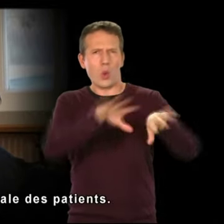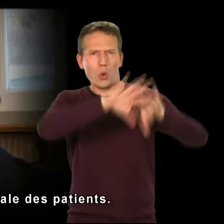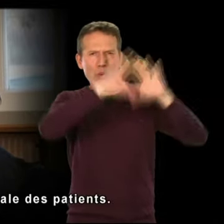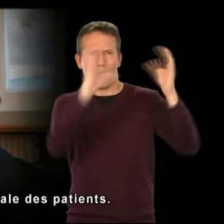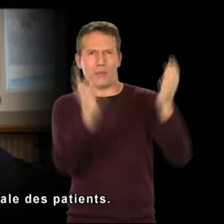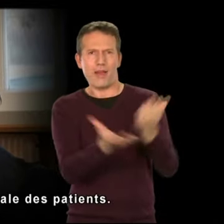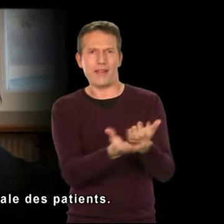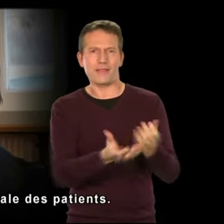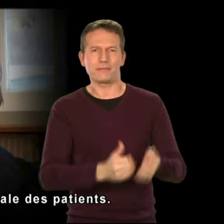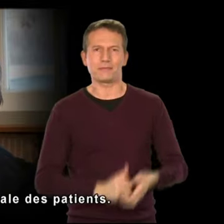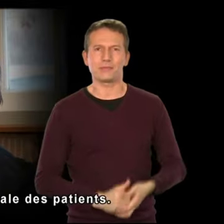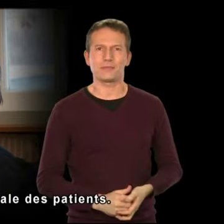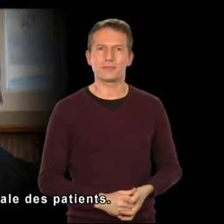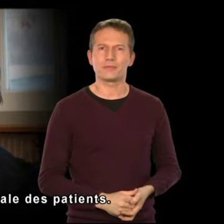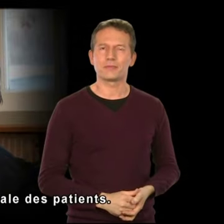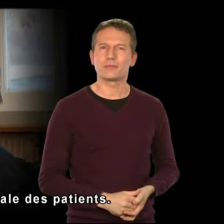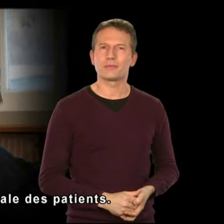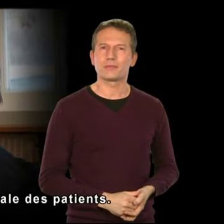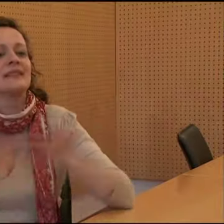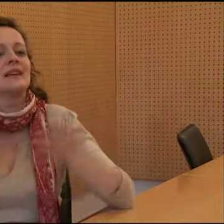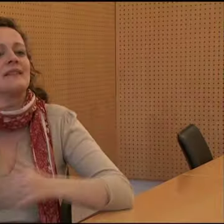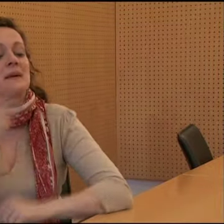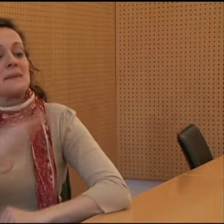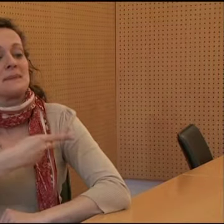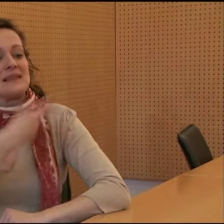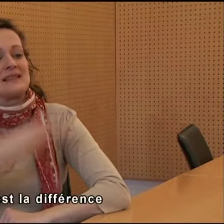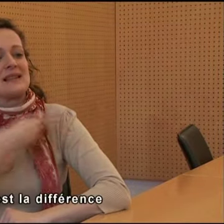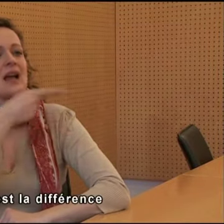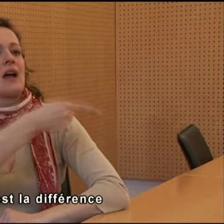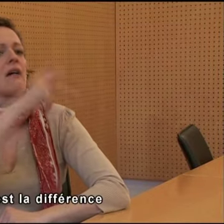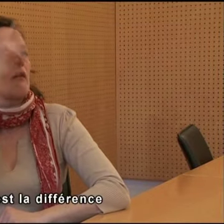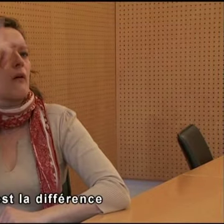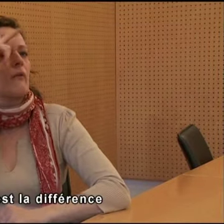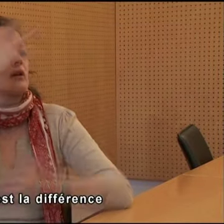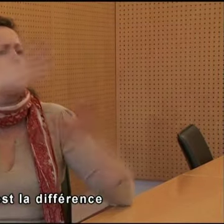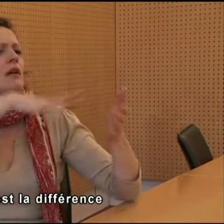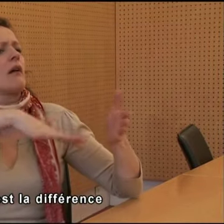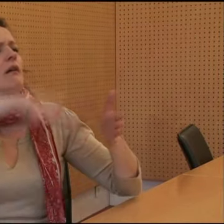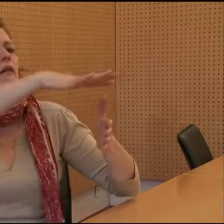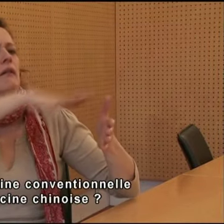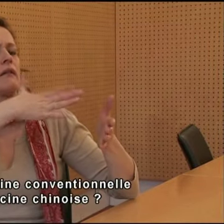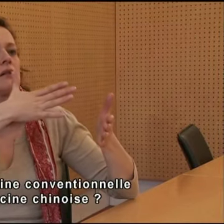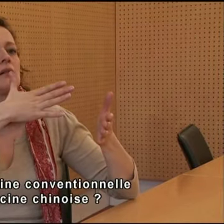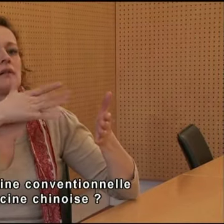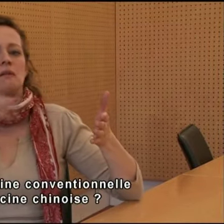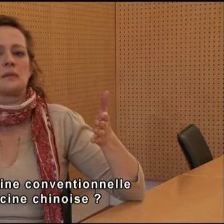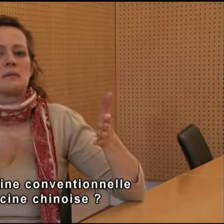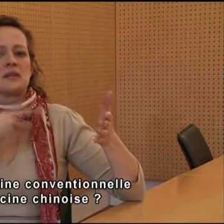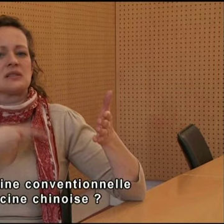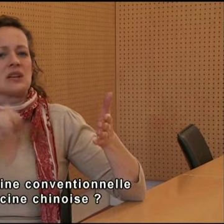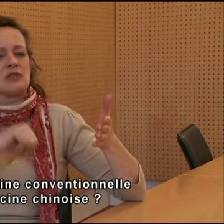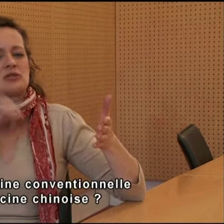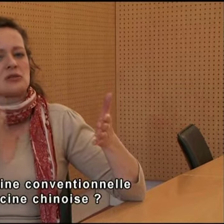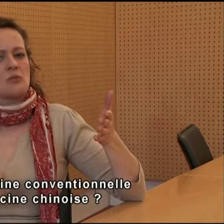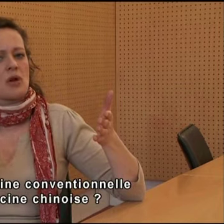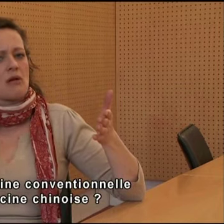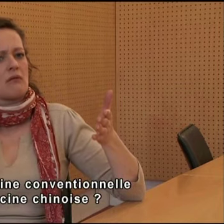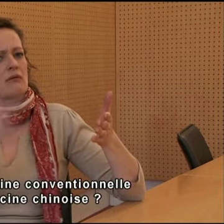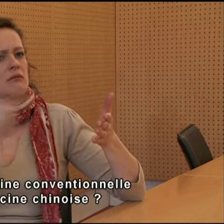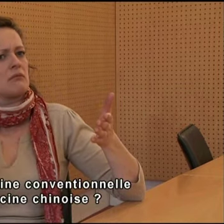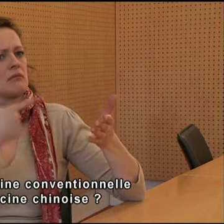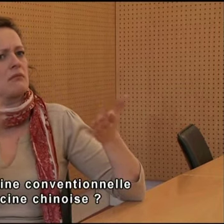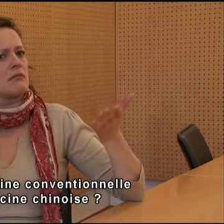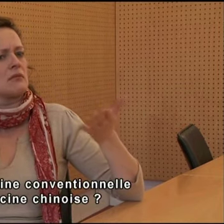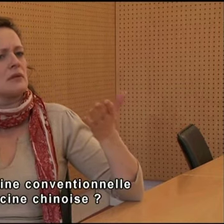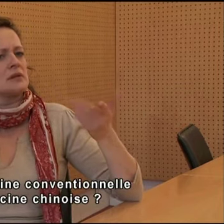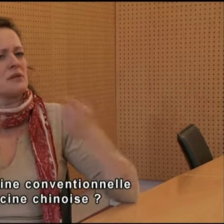plus globale des patients. Quelle est la différence entre médecine conventionnelle et médecine